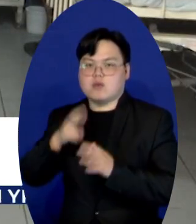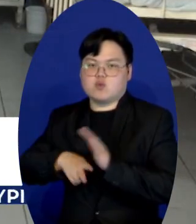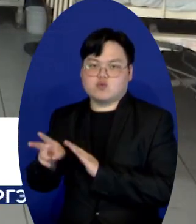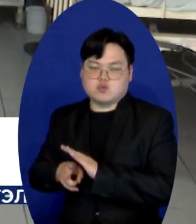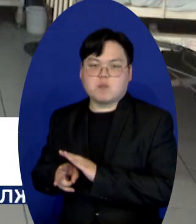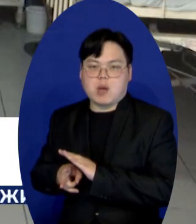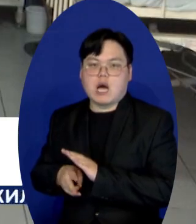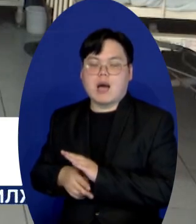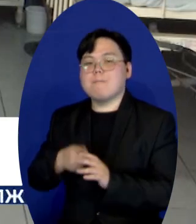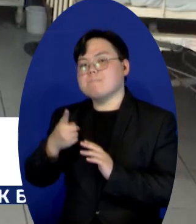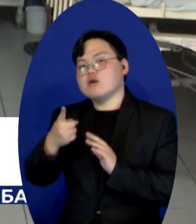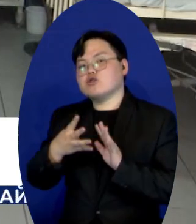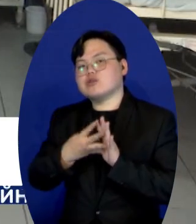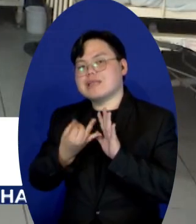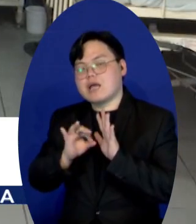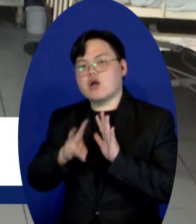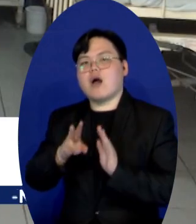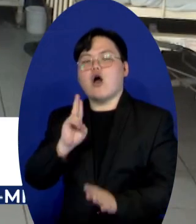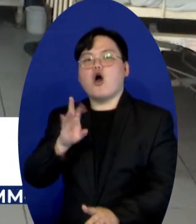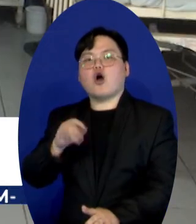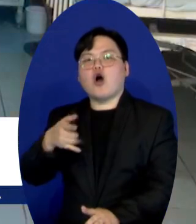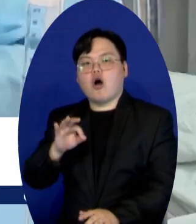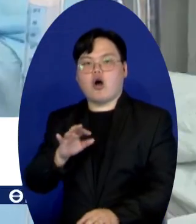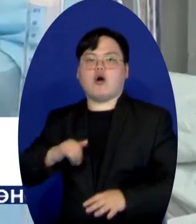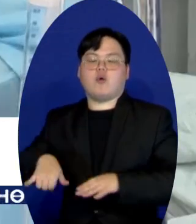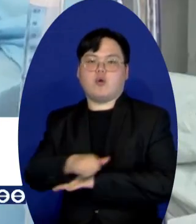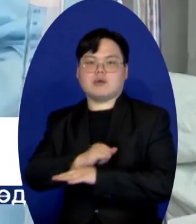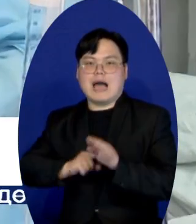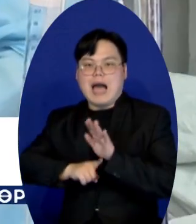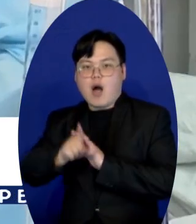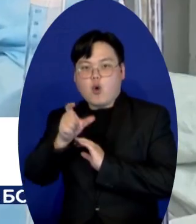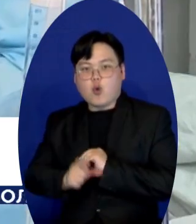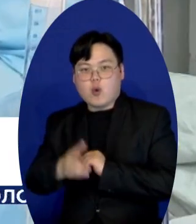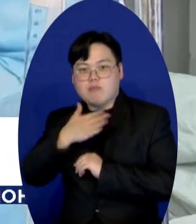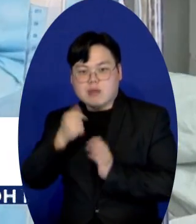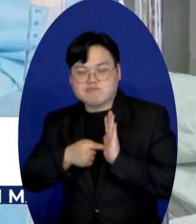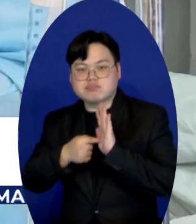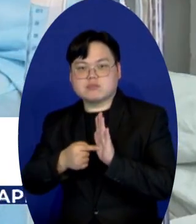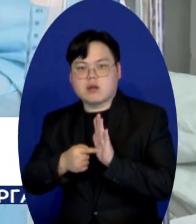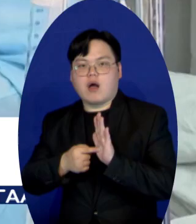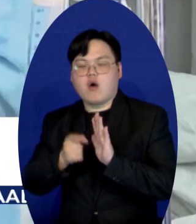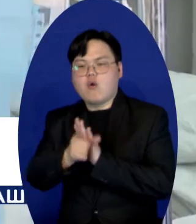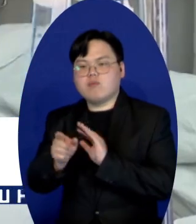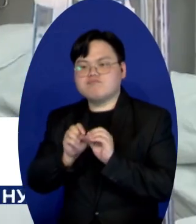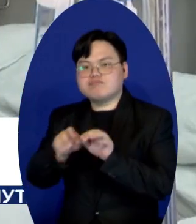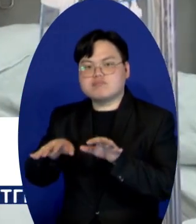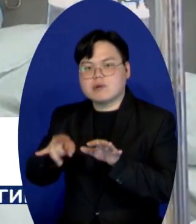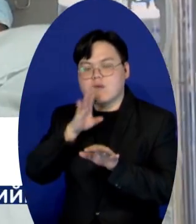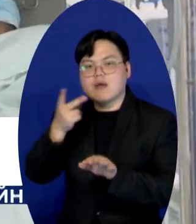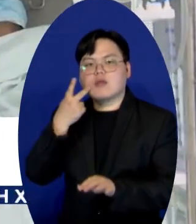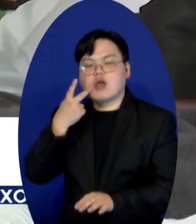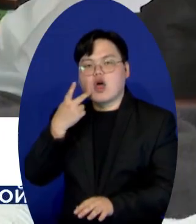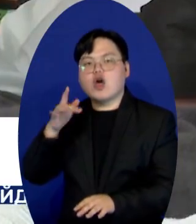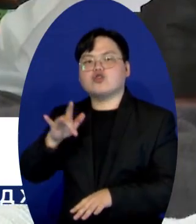Харин 1970 онд ардчилсан Конго улсад уг өвчин хүнээс анх илэрч түүнээс хойш хүмүүсийн дунд тархахтаа ихэвчлэн Төв